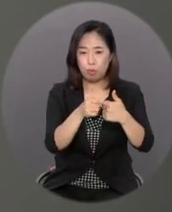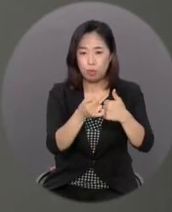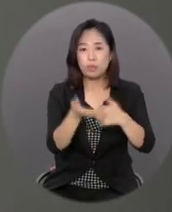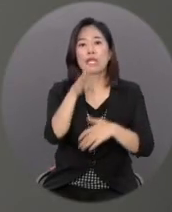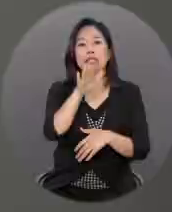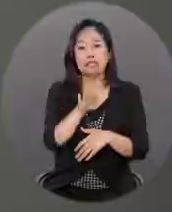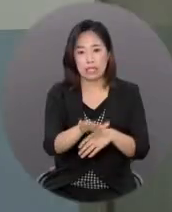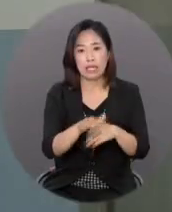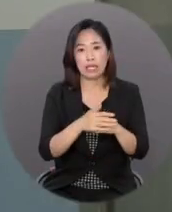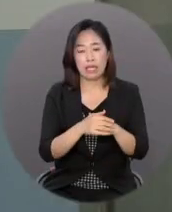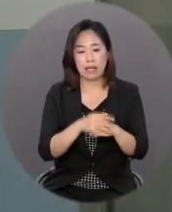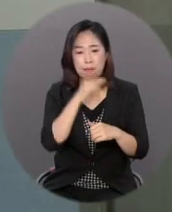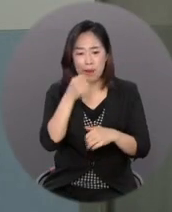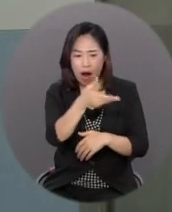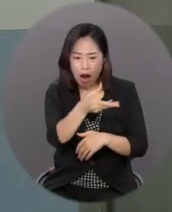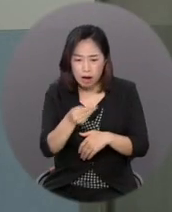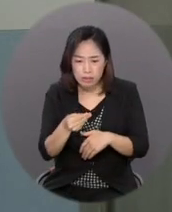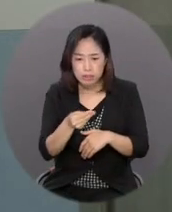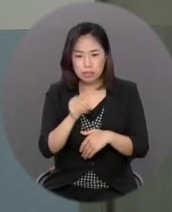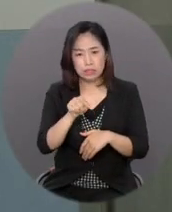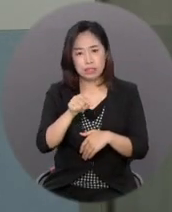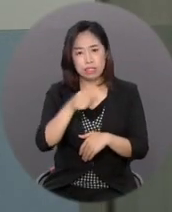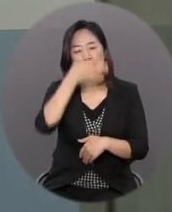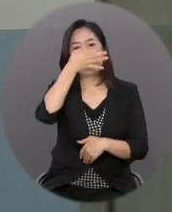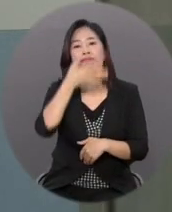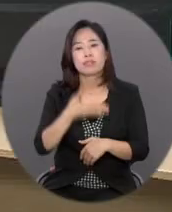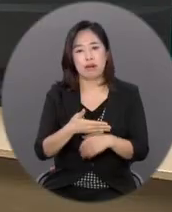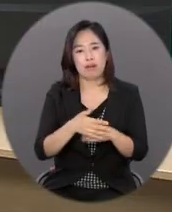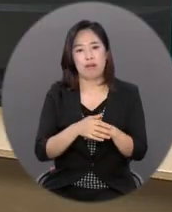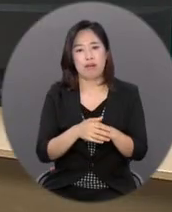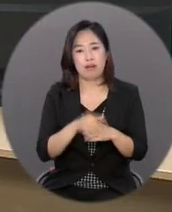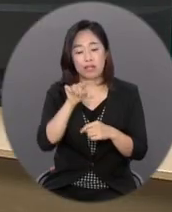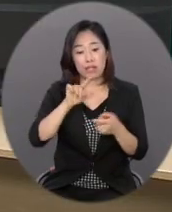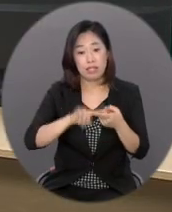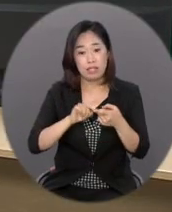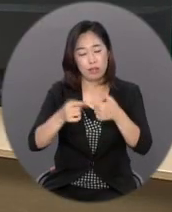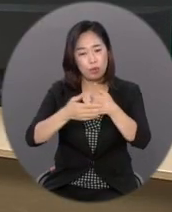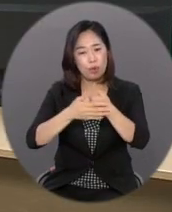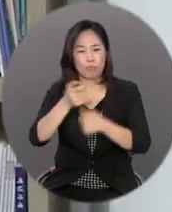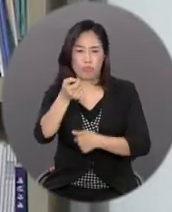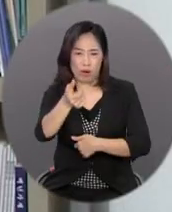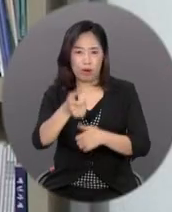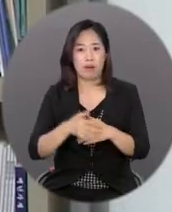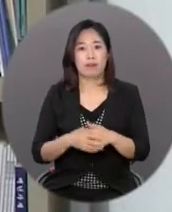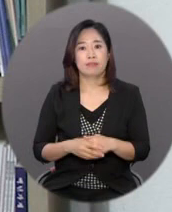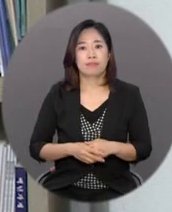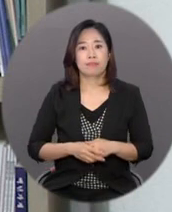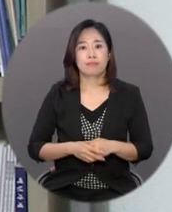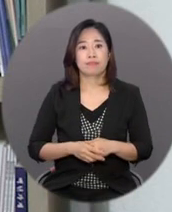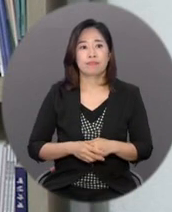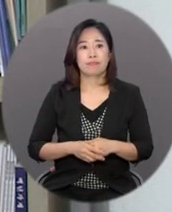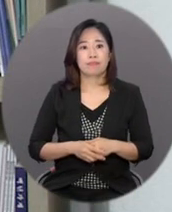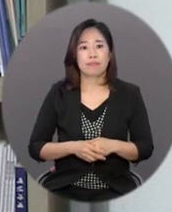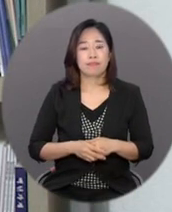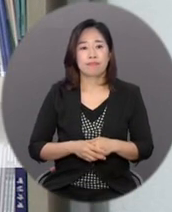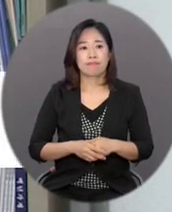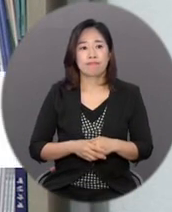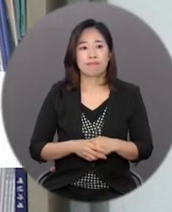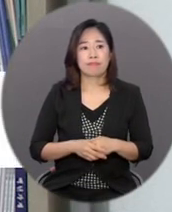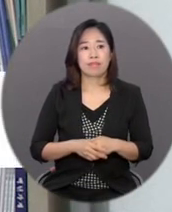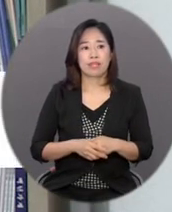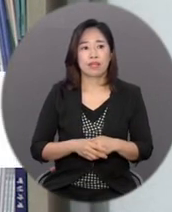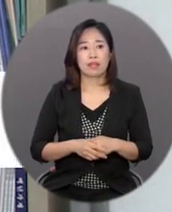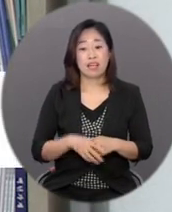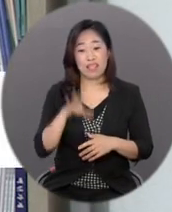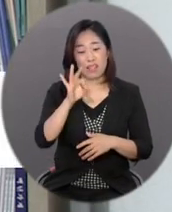등의 이유로 실질적인 도움으로까지 이어지지 못하는 사례도 허다합니다. 이제 금전적으로 좀 여유가 돌아갔으면